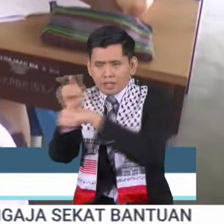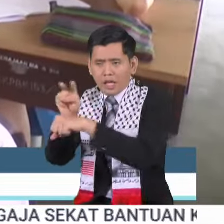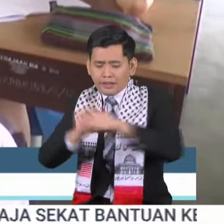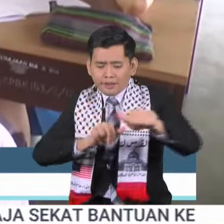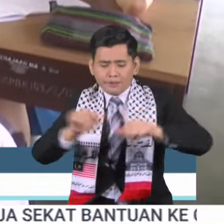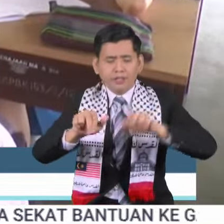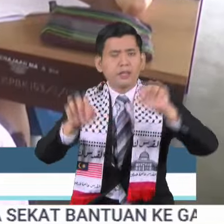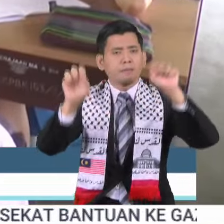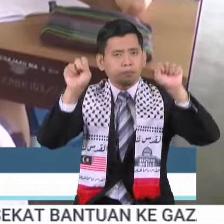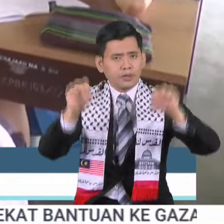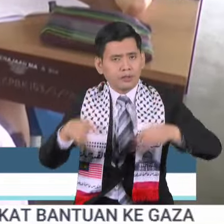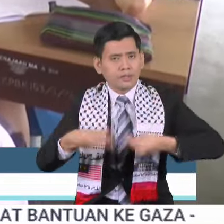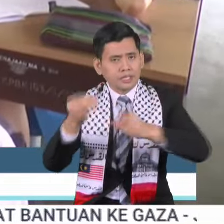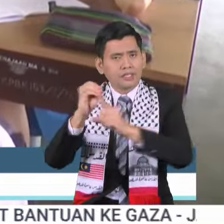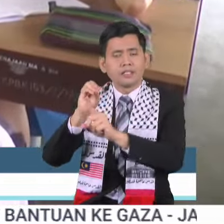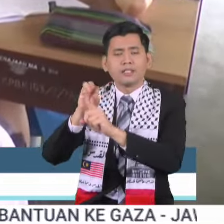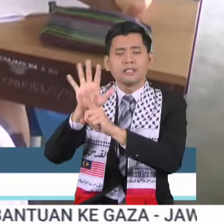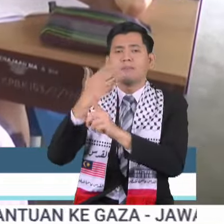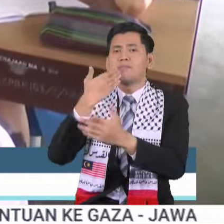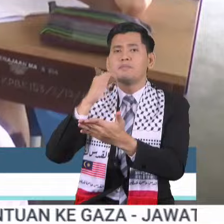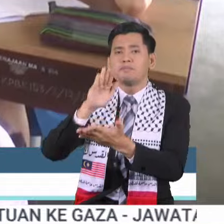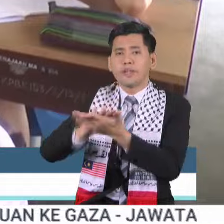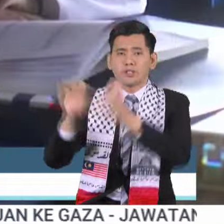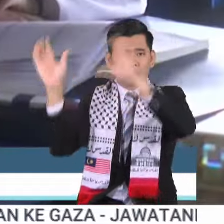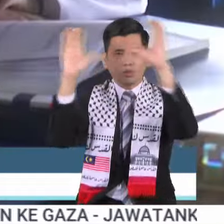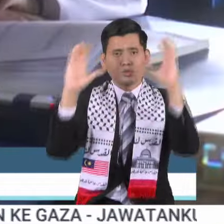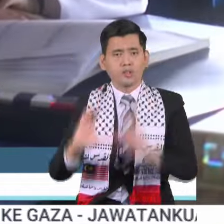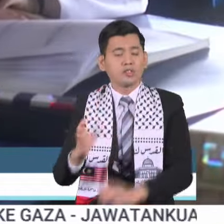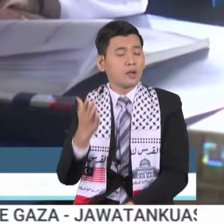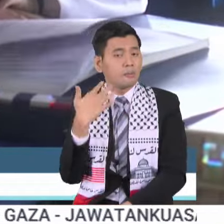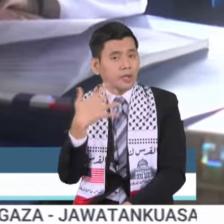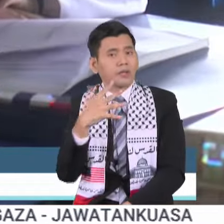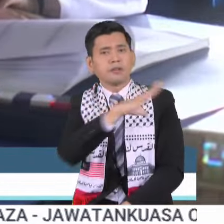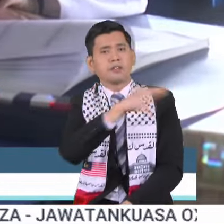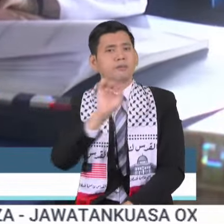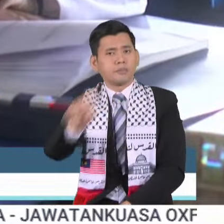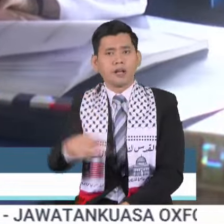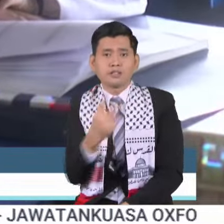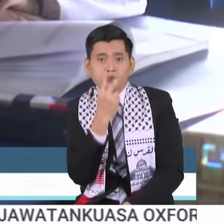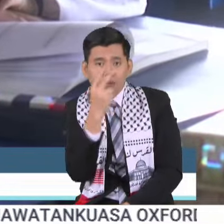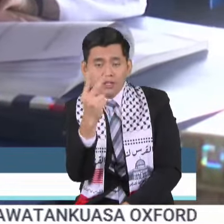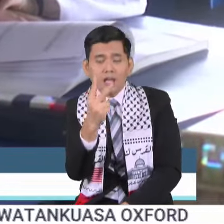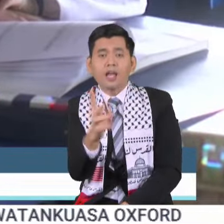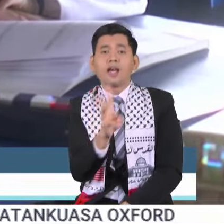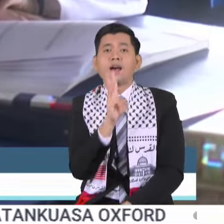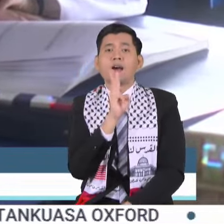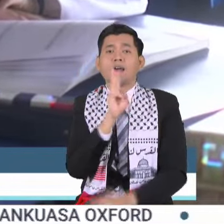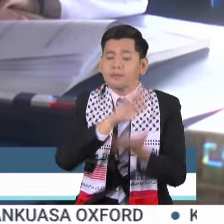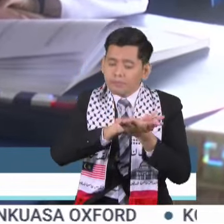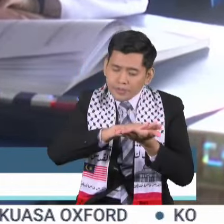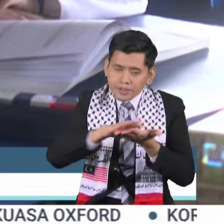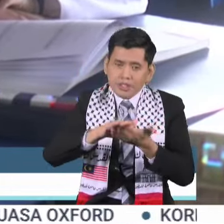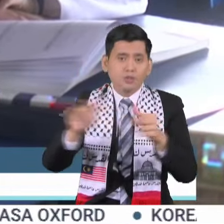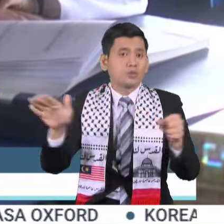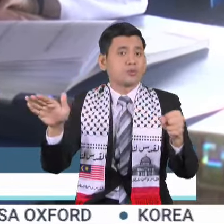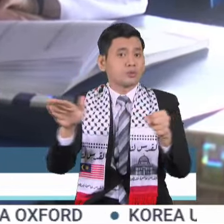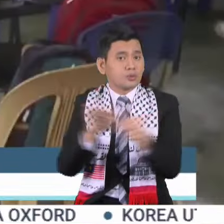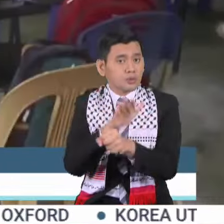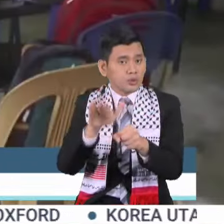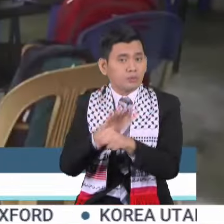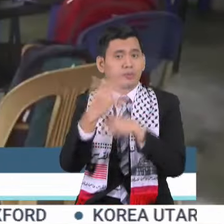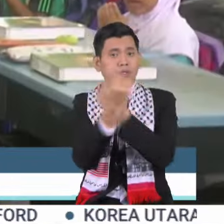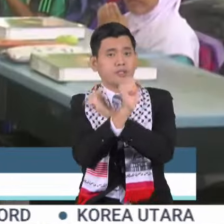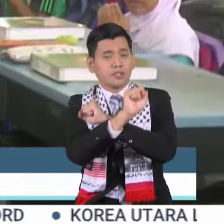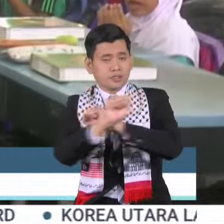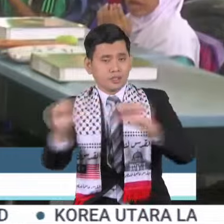murid kepada keadaan cuaca panas selain itu pihak berkaitan juga perlu memastikan bekalan air minuman bersih mencukupi di institusi pendidikan